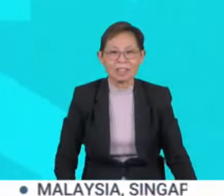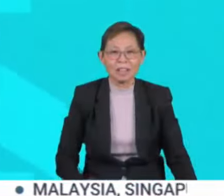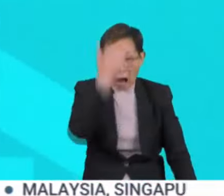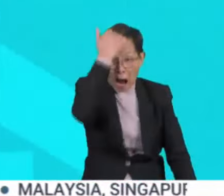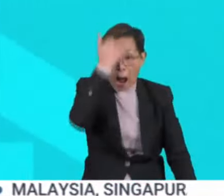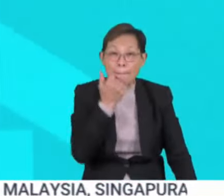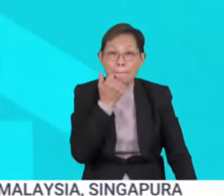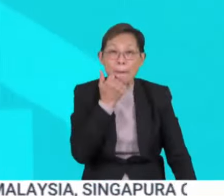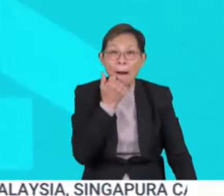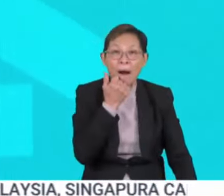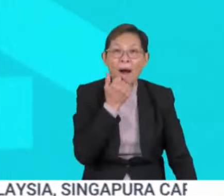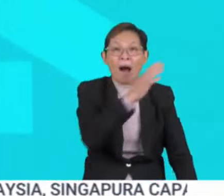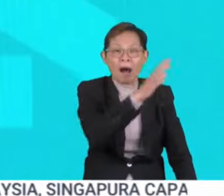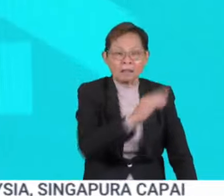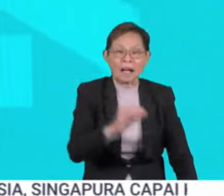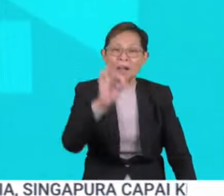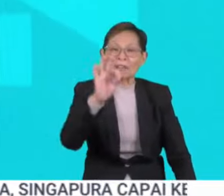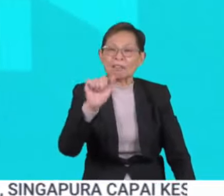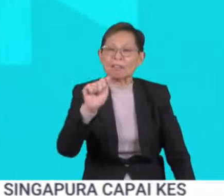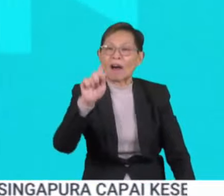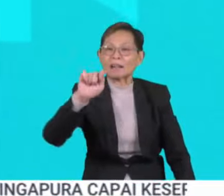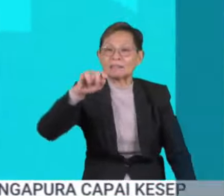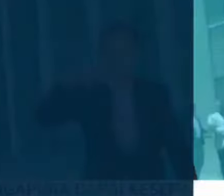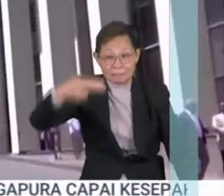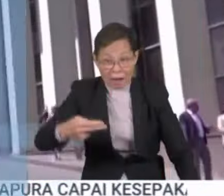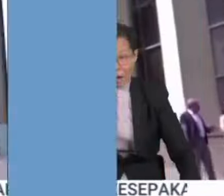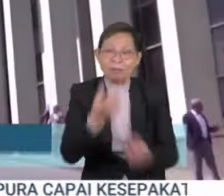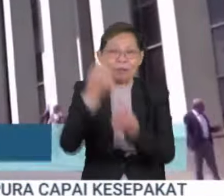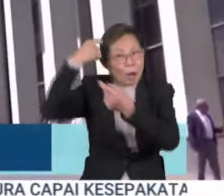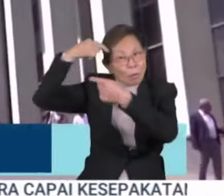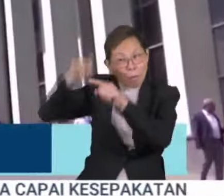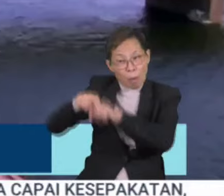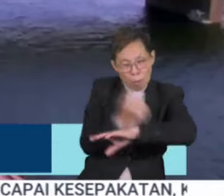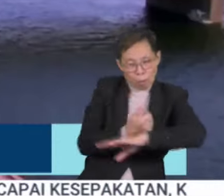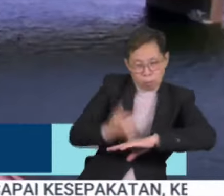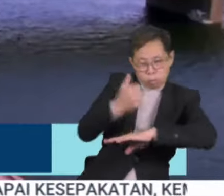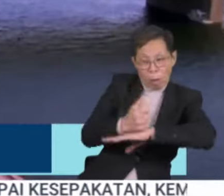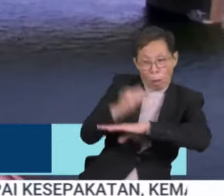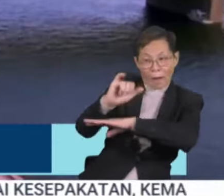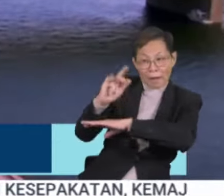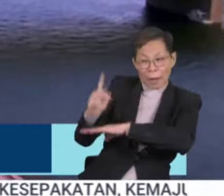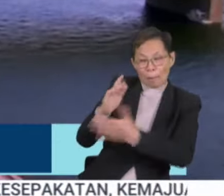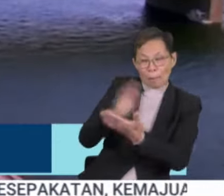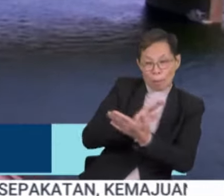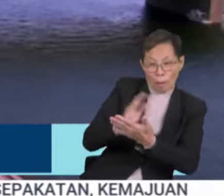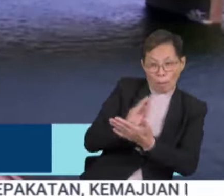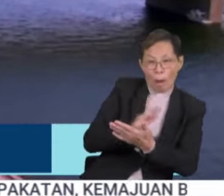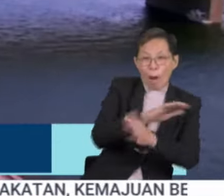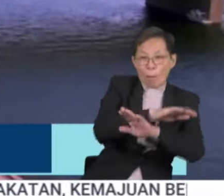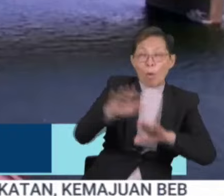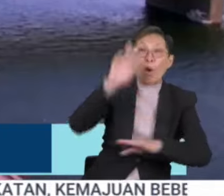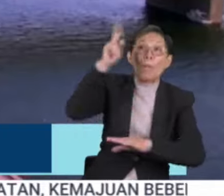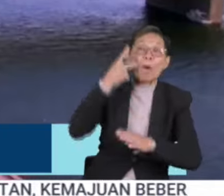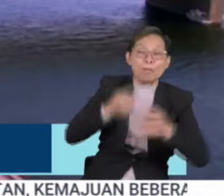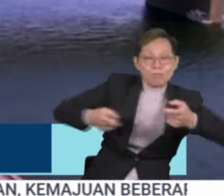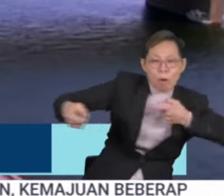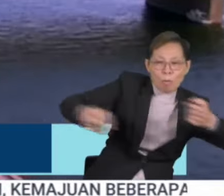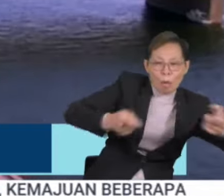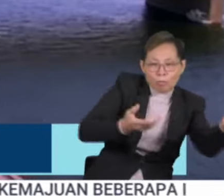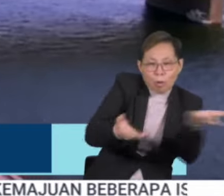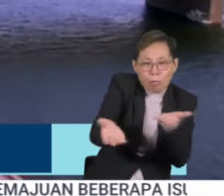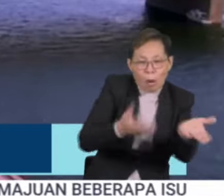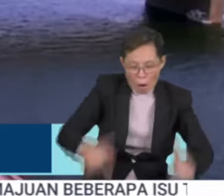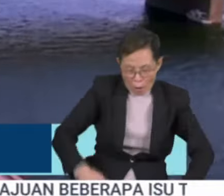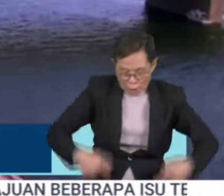Hamas dan Gerakan Pembebasan Nasional Palestin Fatah bersetuju menubuhkan jawatan kuasa sementara bukan politik menguruskan